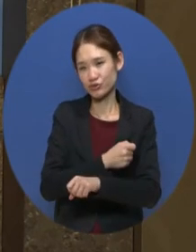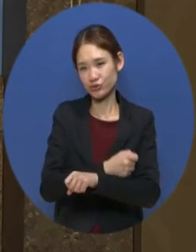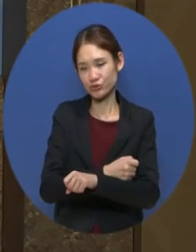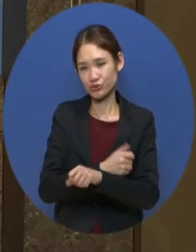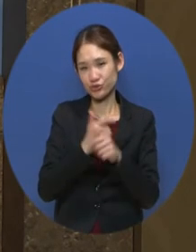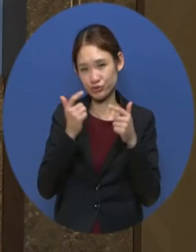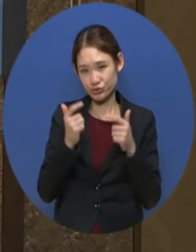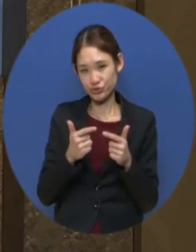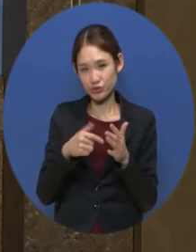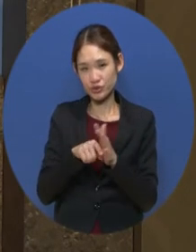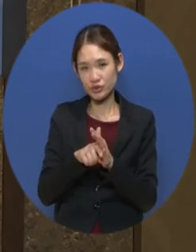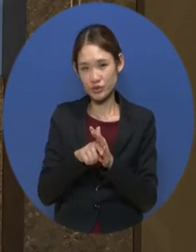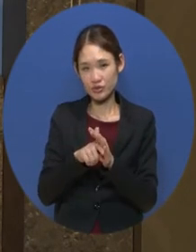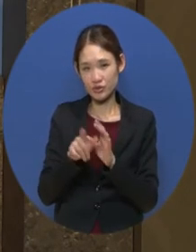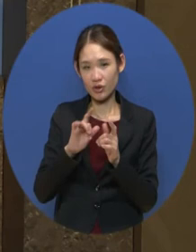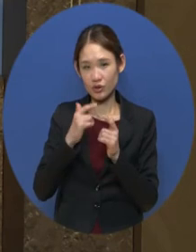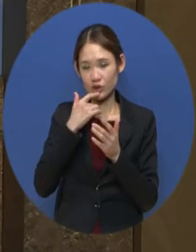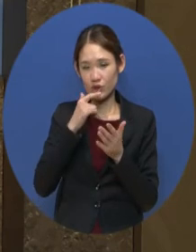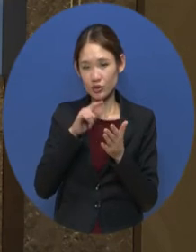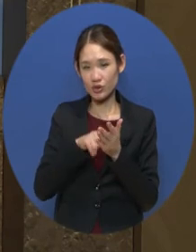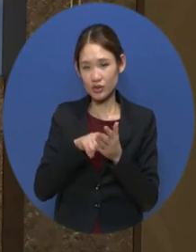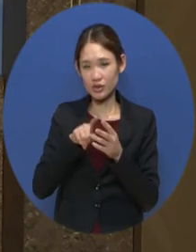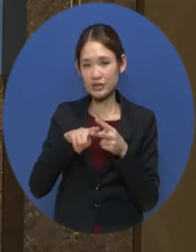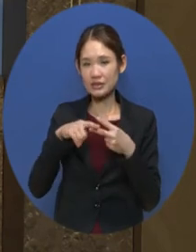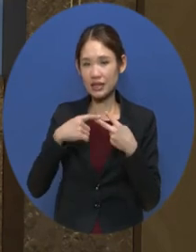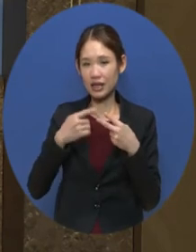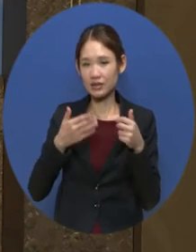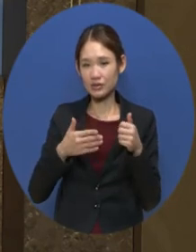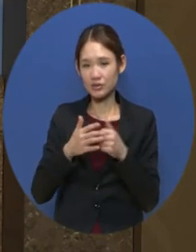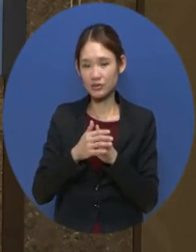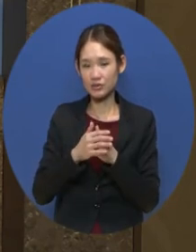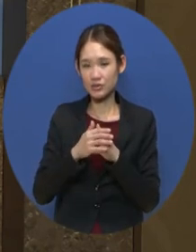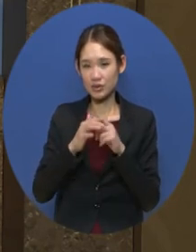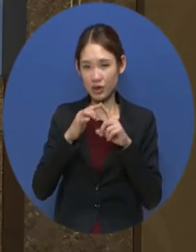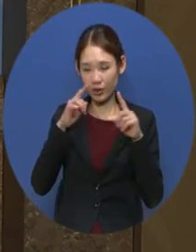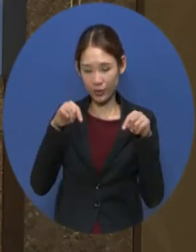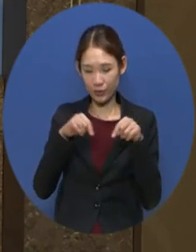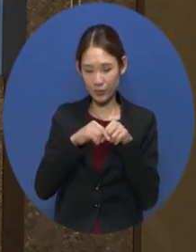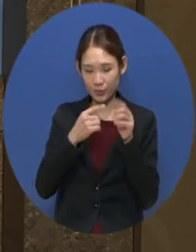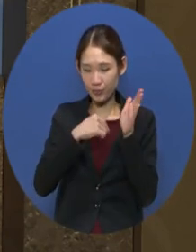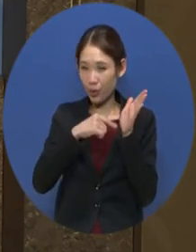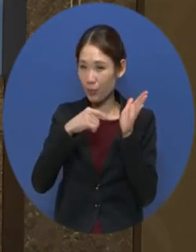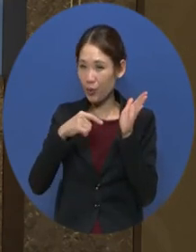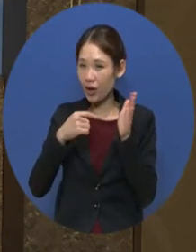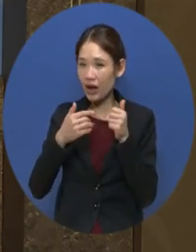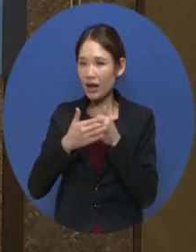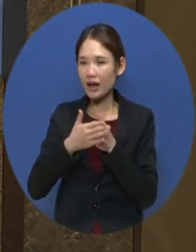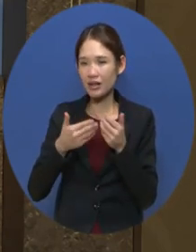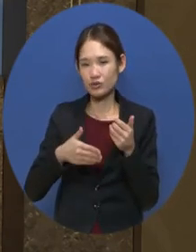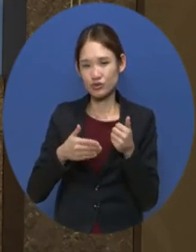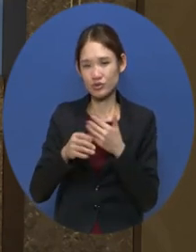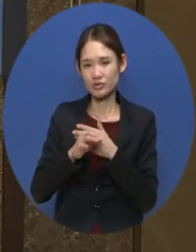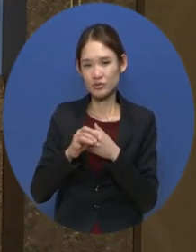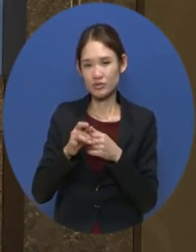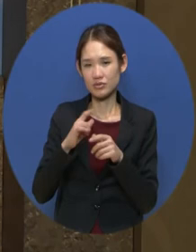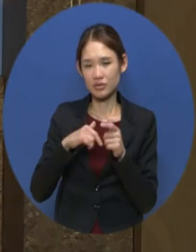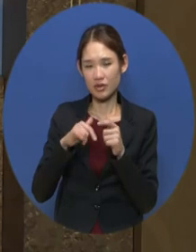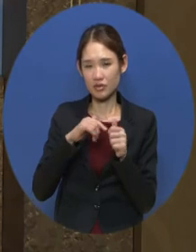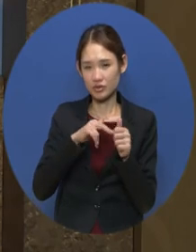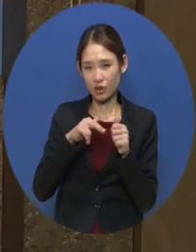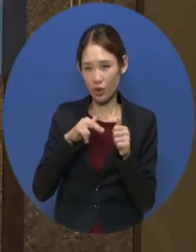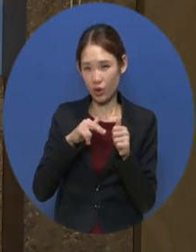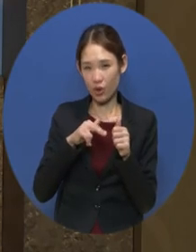좀 보편적인 접근성으로 좀 이해를 해주시고 좀 이렇게 표식을 해주신다면은 훨씬